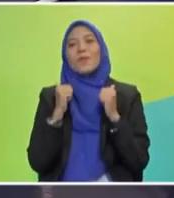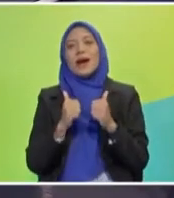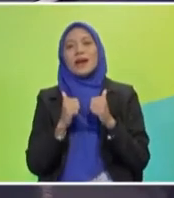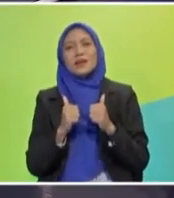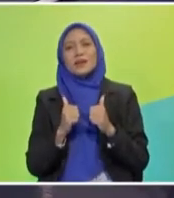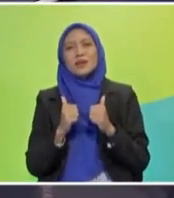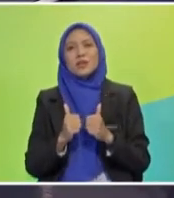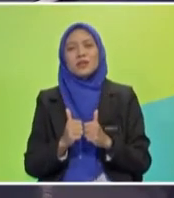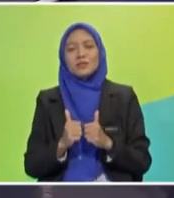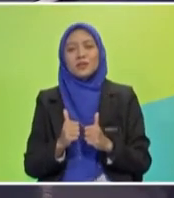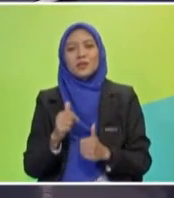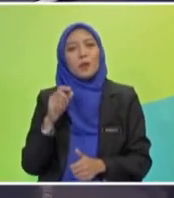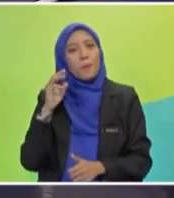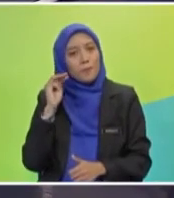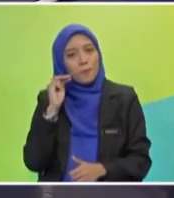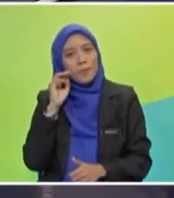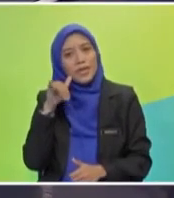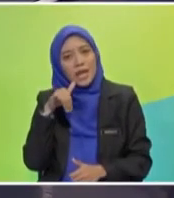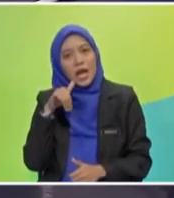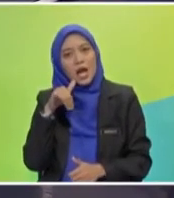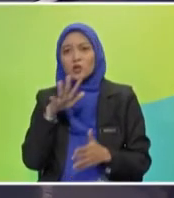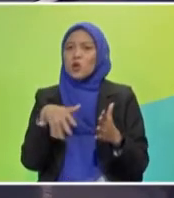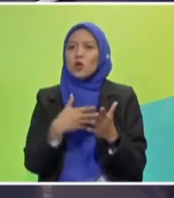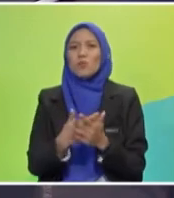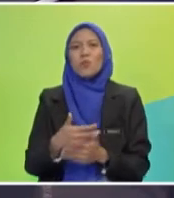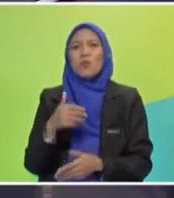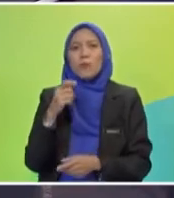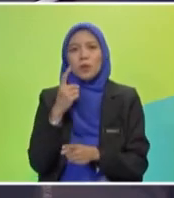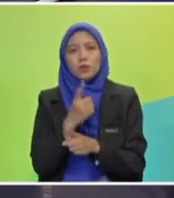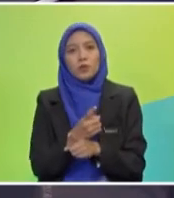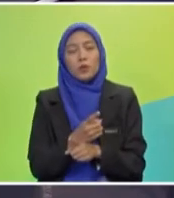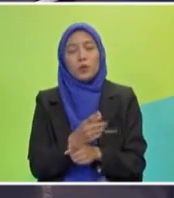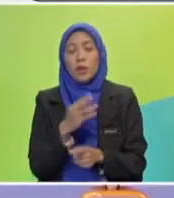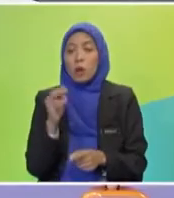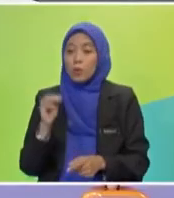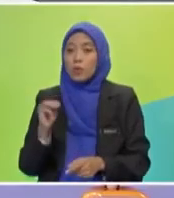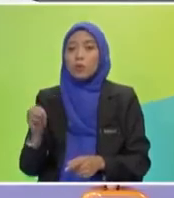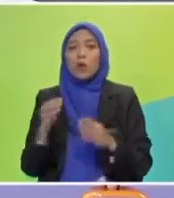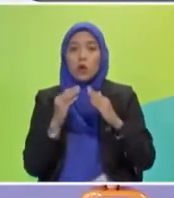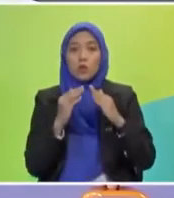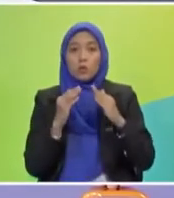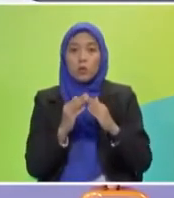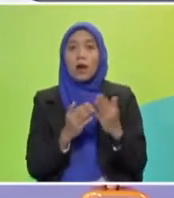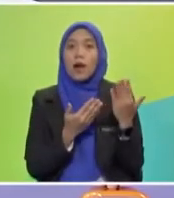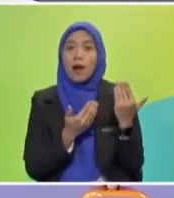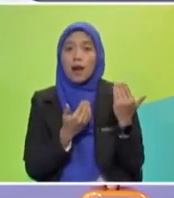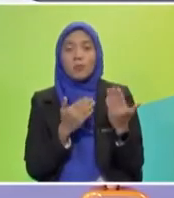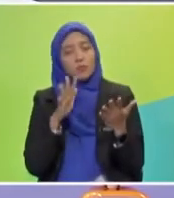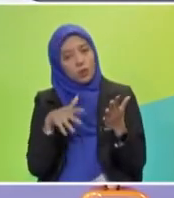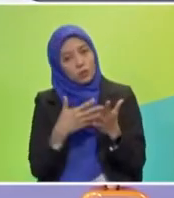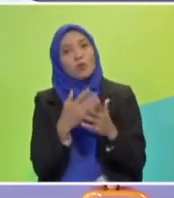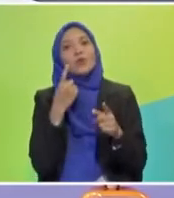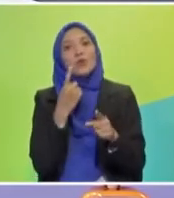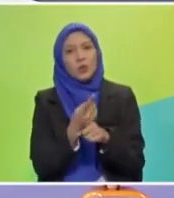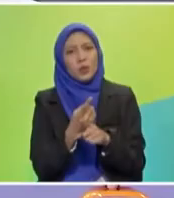Betul. Hebat, hebat, hebat. Murid-murid kita atas talian, murid-murid yang di rumah, kita harapkan juga betul